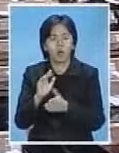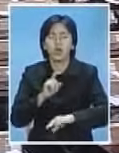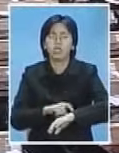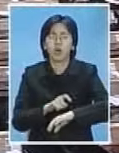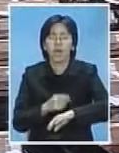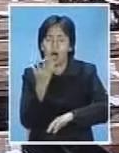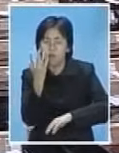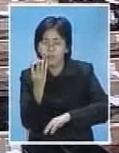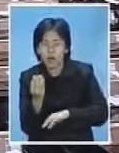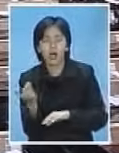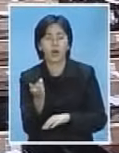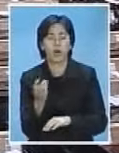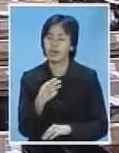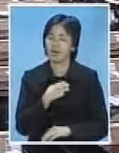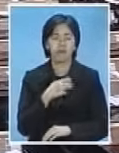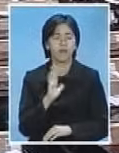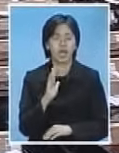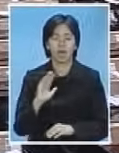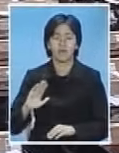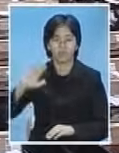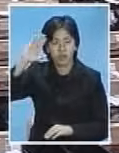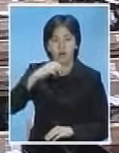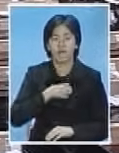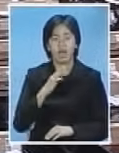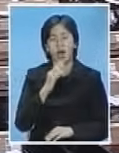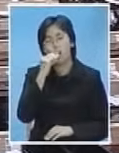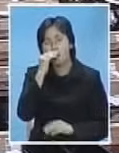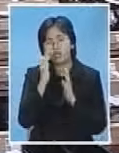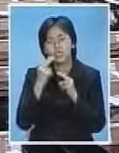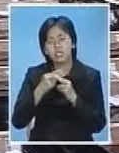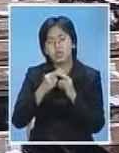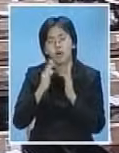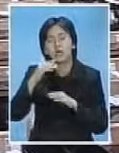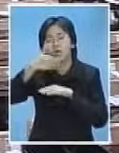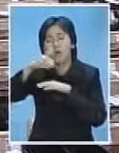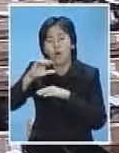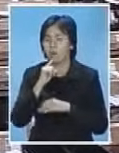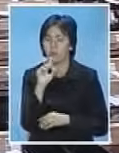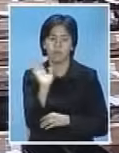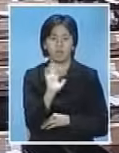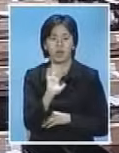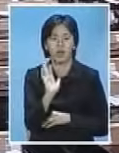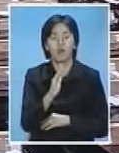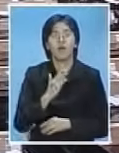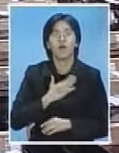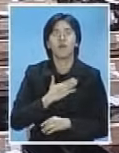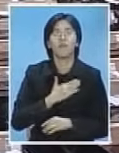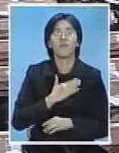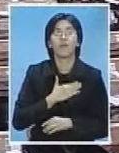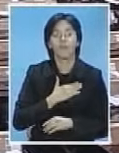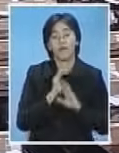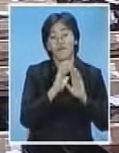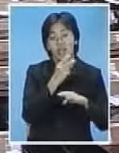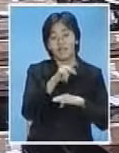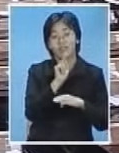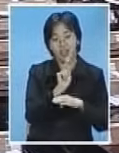ามันเหลือน้อยมากผมไม่อยากให้เกิดการประท้วงหรือการพูดถึงบุคคลภายนอกซึ่งกับผมขออนุญาตกราบเรียนท่านประ